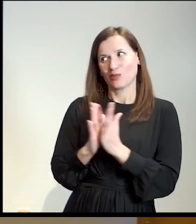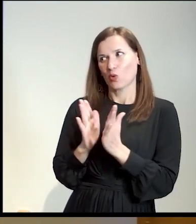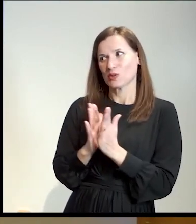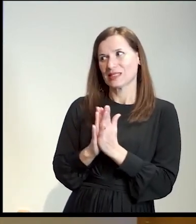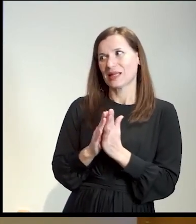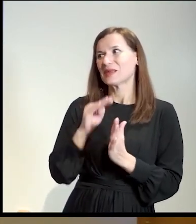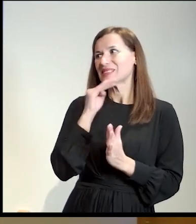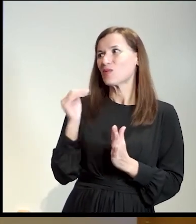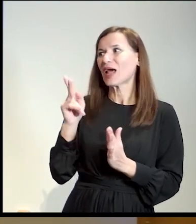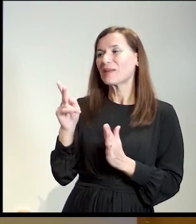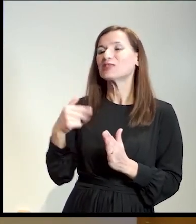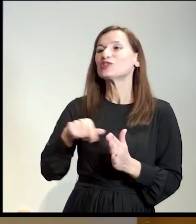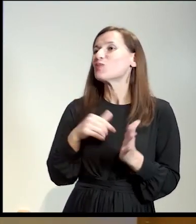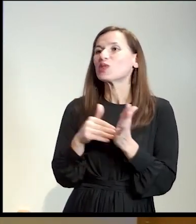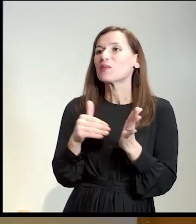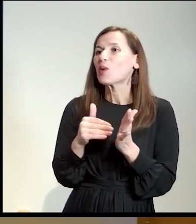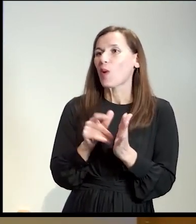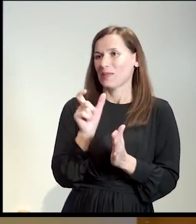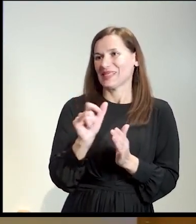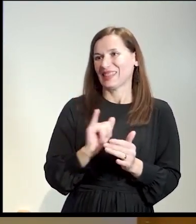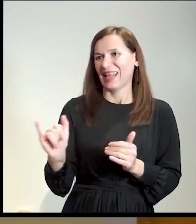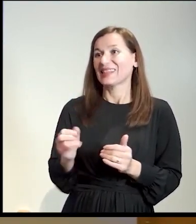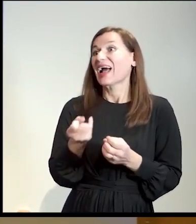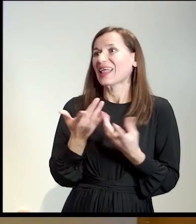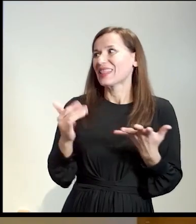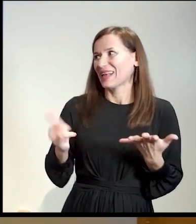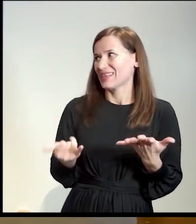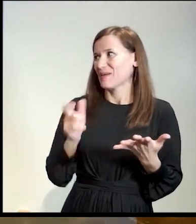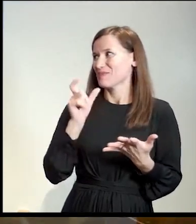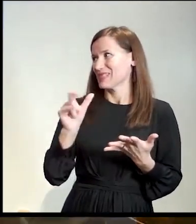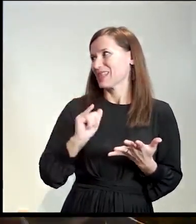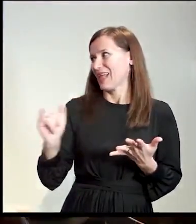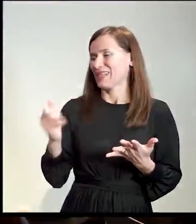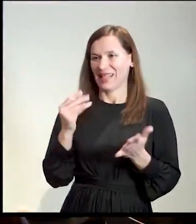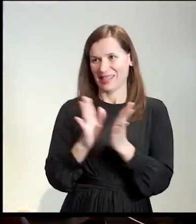potrebujemo besedo leta. Katera je beseda leta? En aplavz.